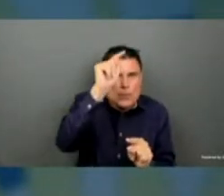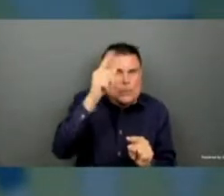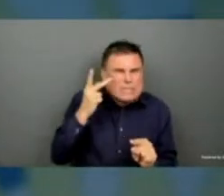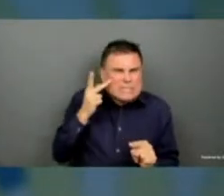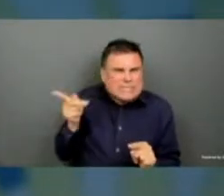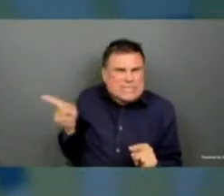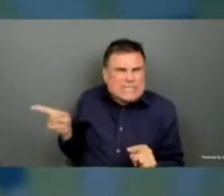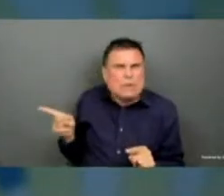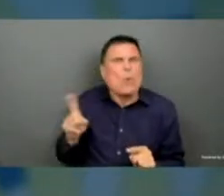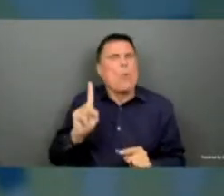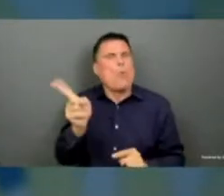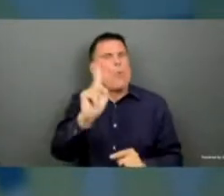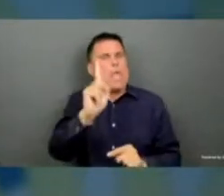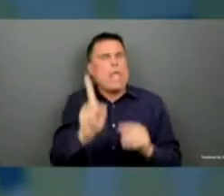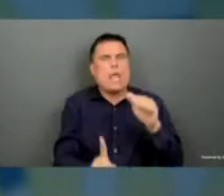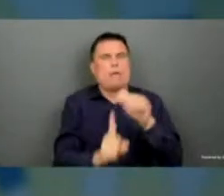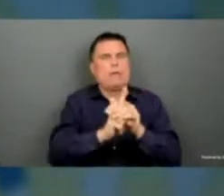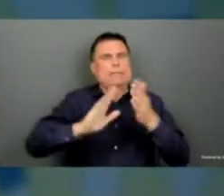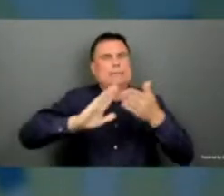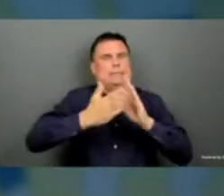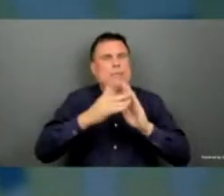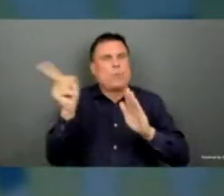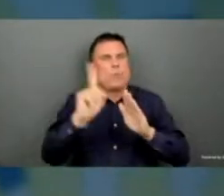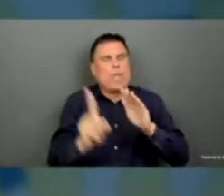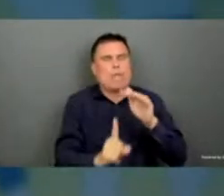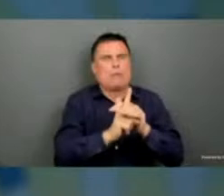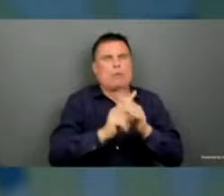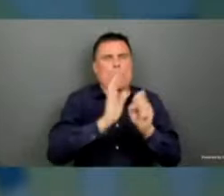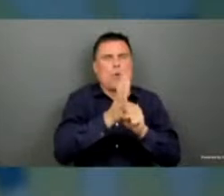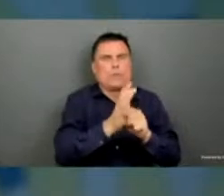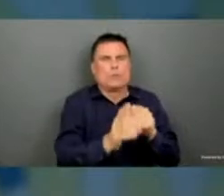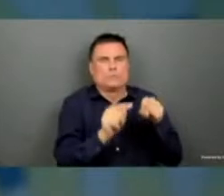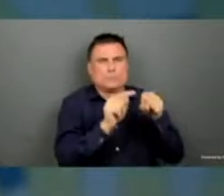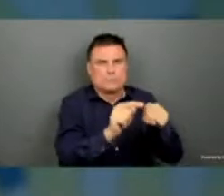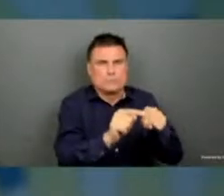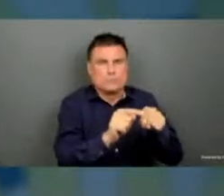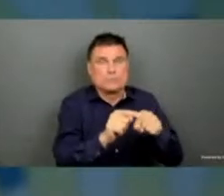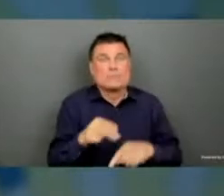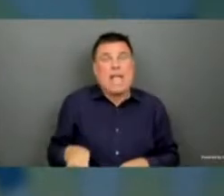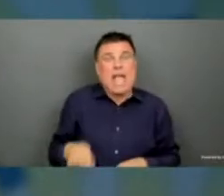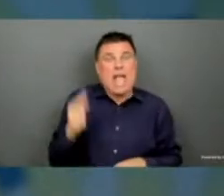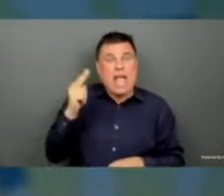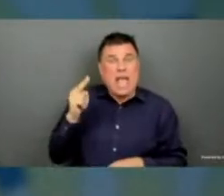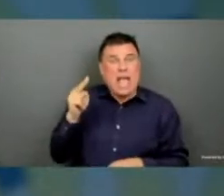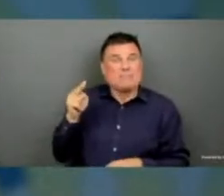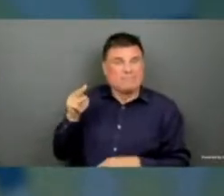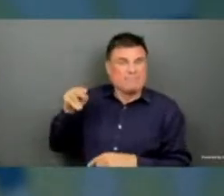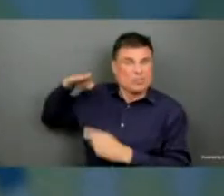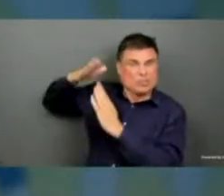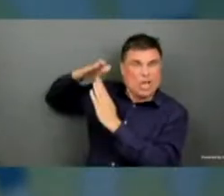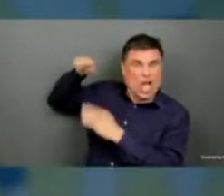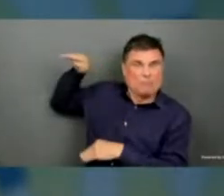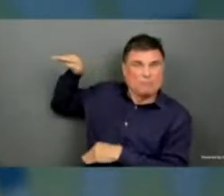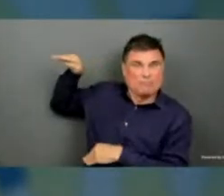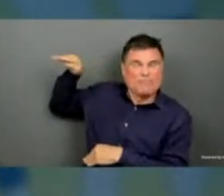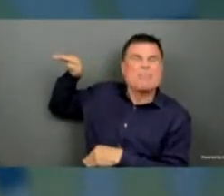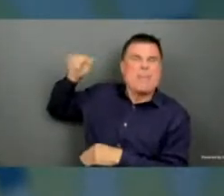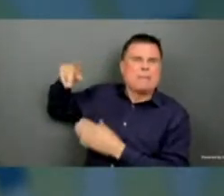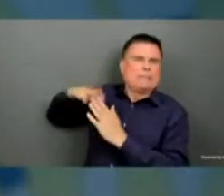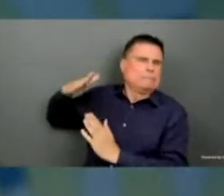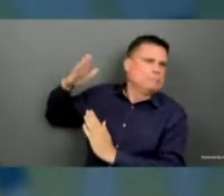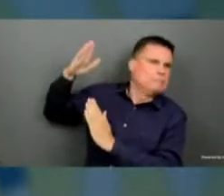的爆发的情况第一个最高的还是飞沙第2个就是内陆第3个是北